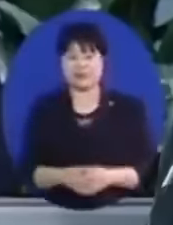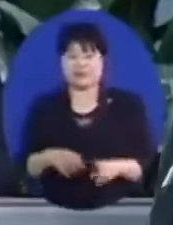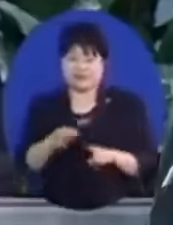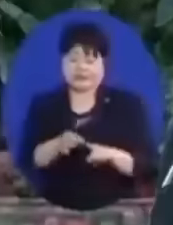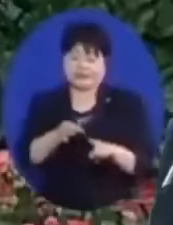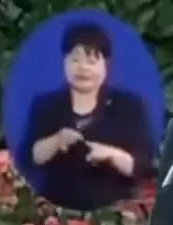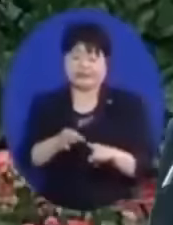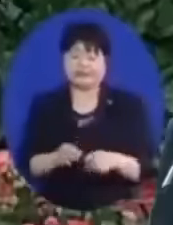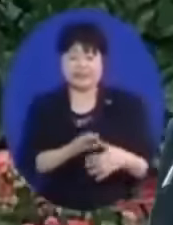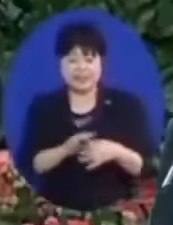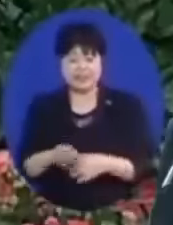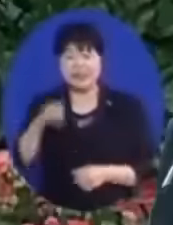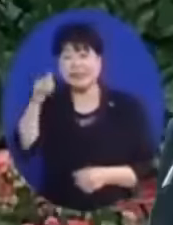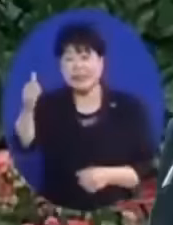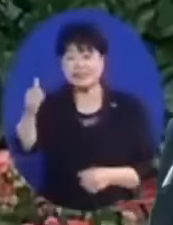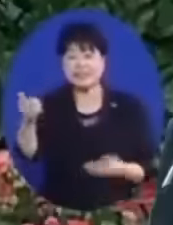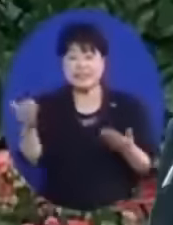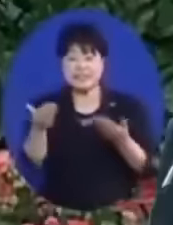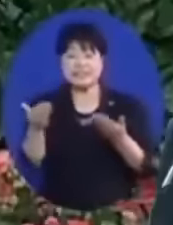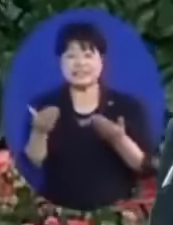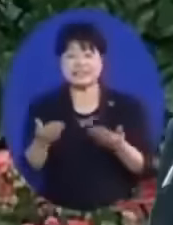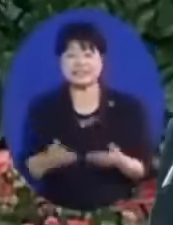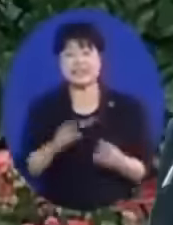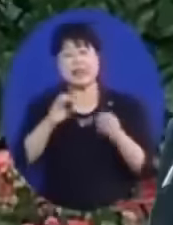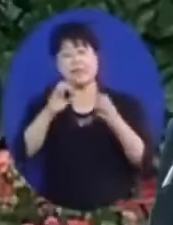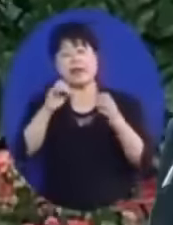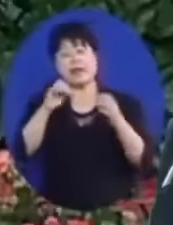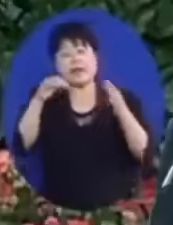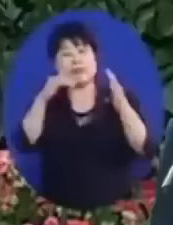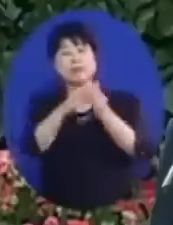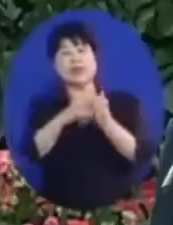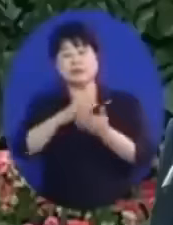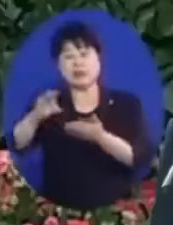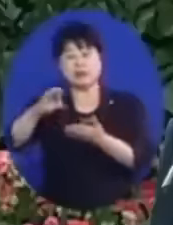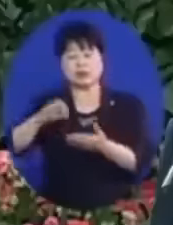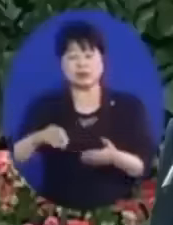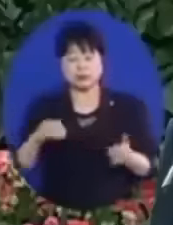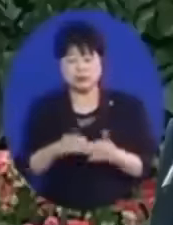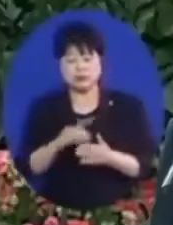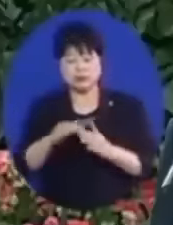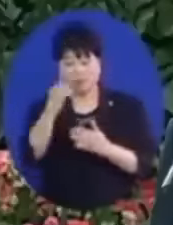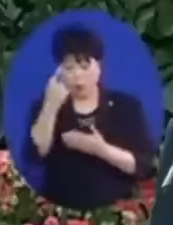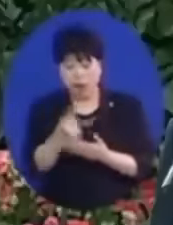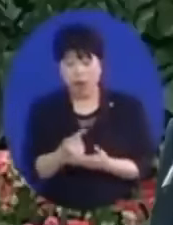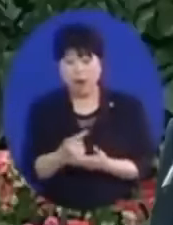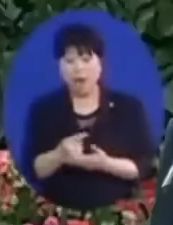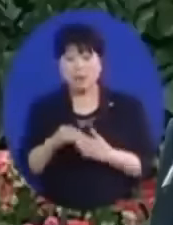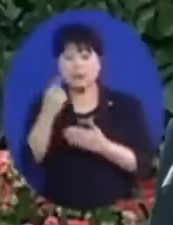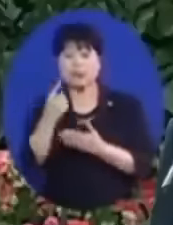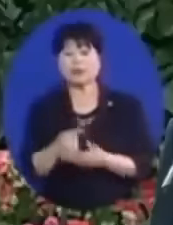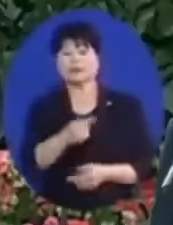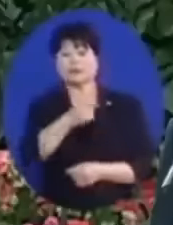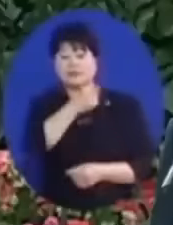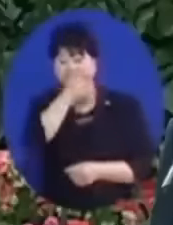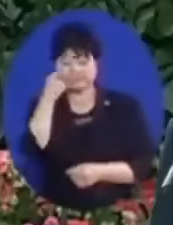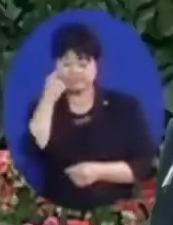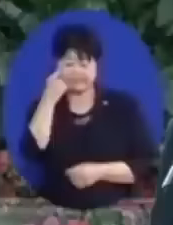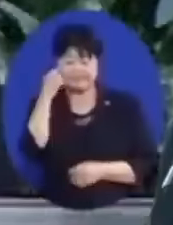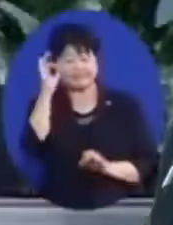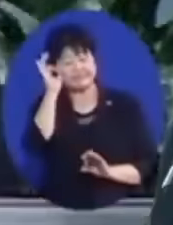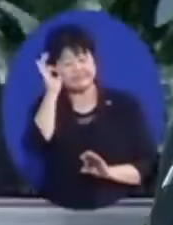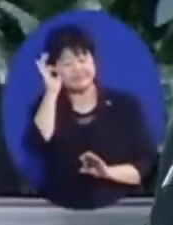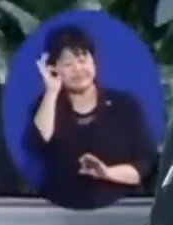것입니다. 그런데 남자들은 직장에서 이미 1만 2,500 단어를 다 사용하고 집에 오기 때문에 집에 왔으면 거의 벙어리가 되어버리고 마는